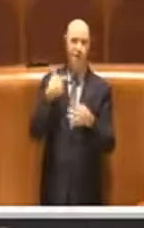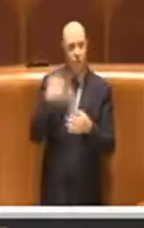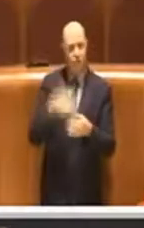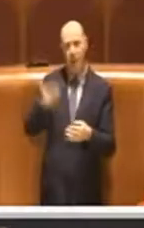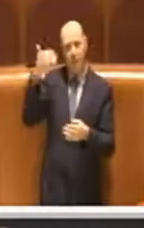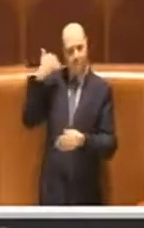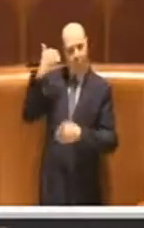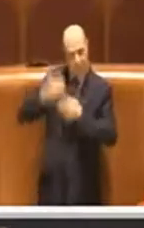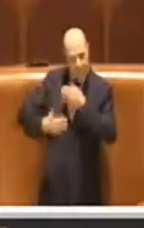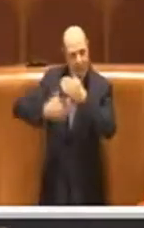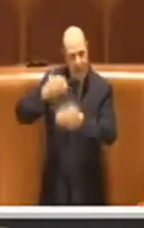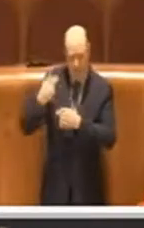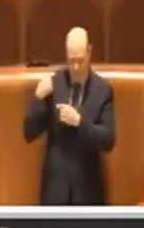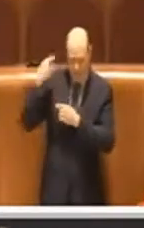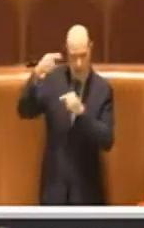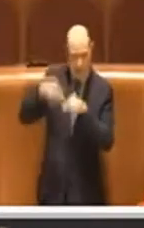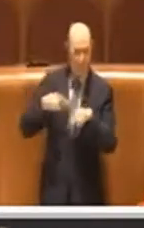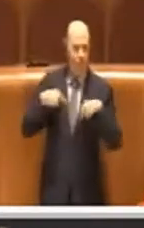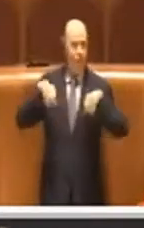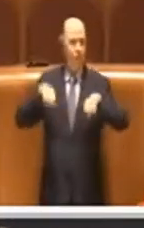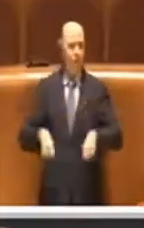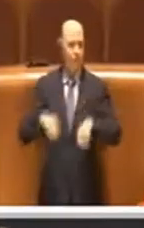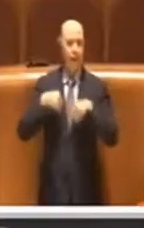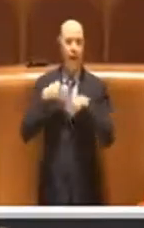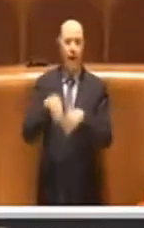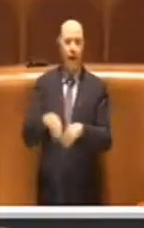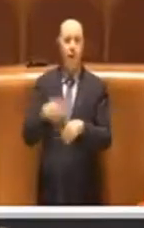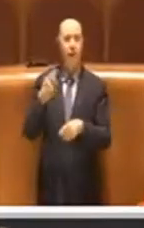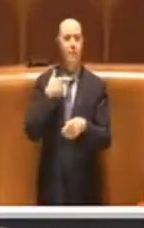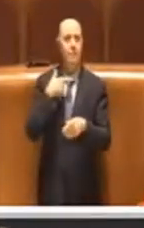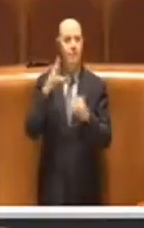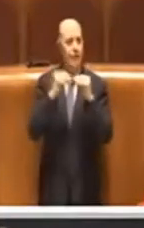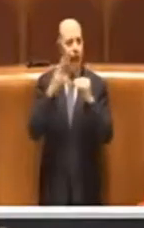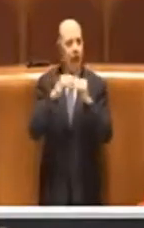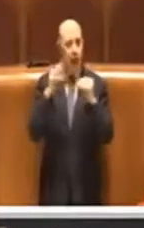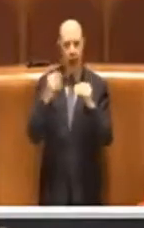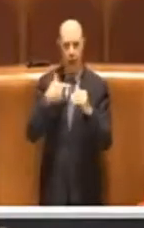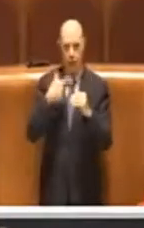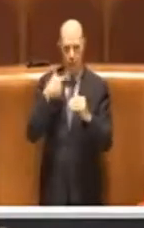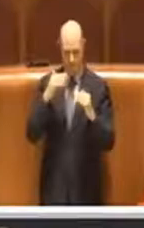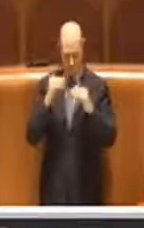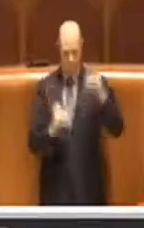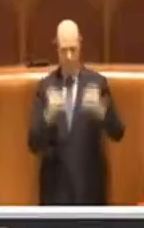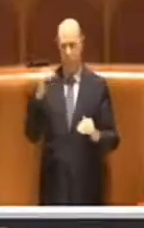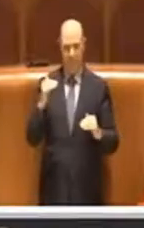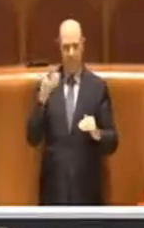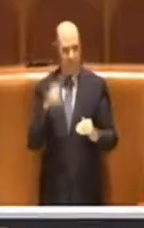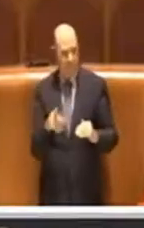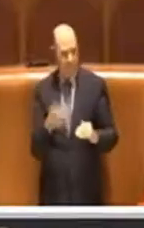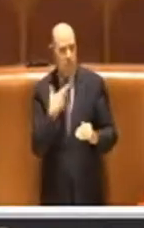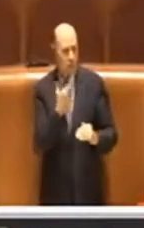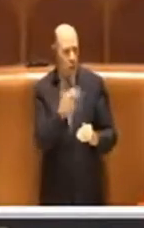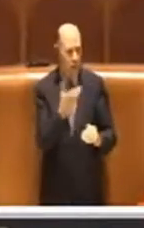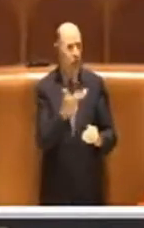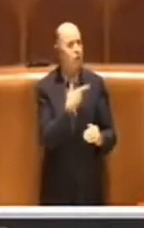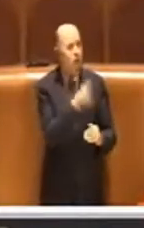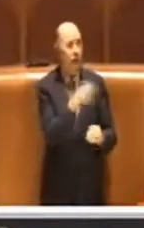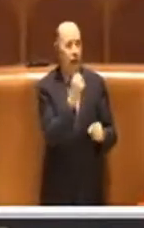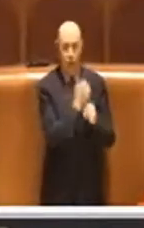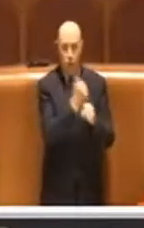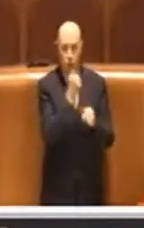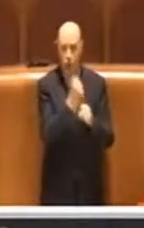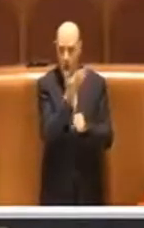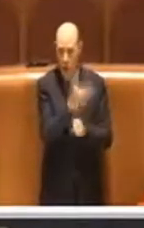percorso che è stato avviato fino al nostro insediamento per sanare una disparità tra i lavoratori che risale